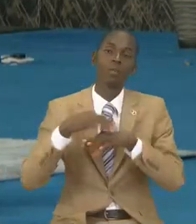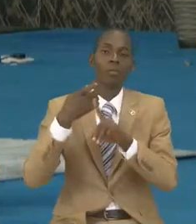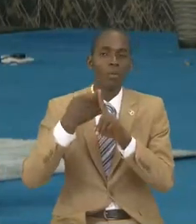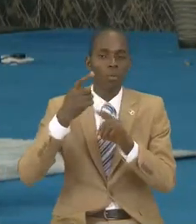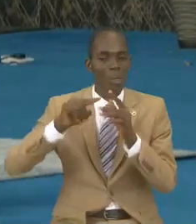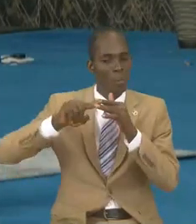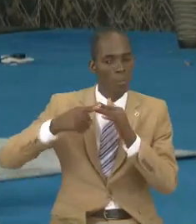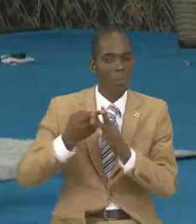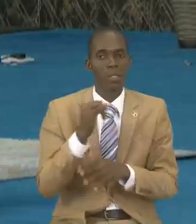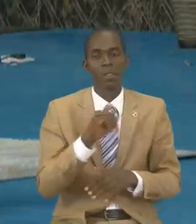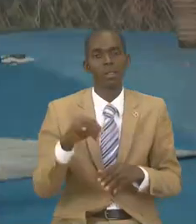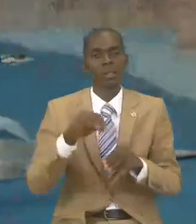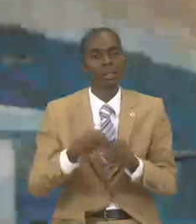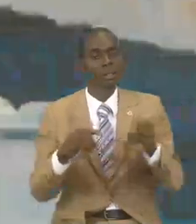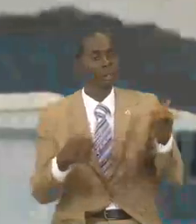début,